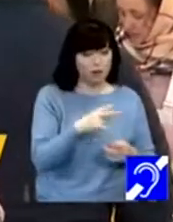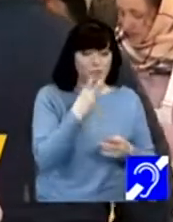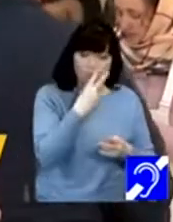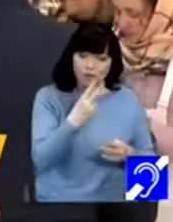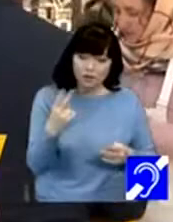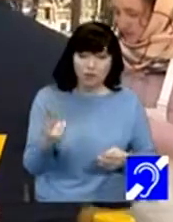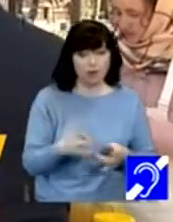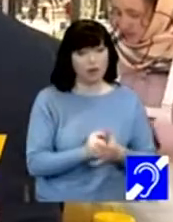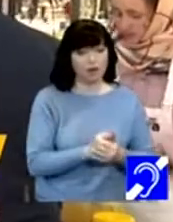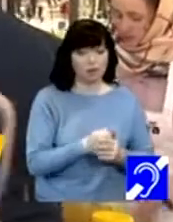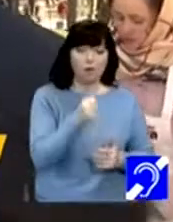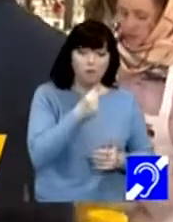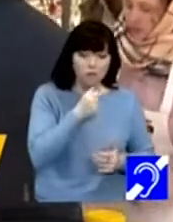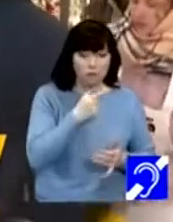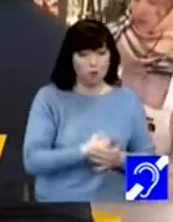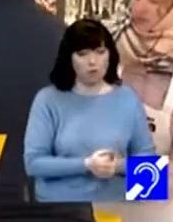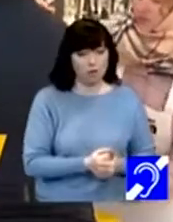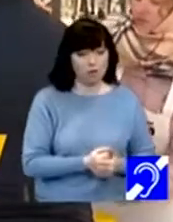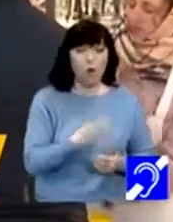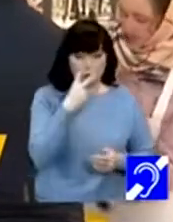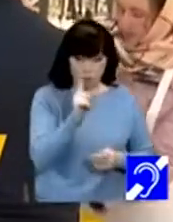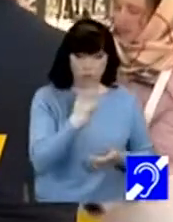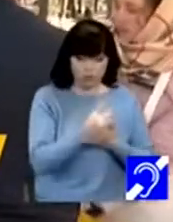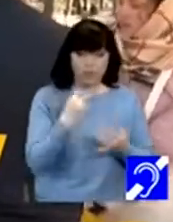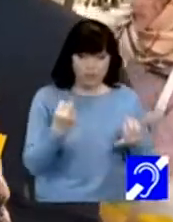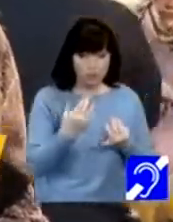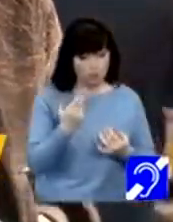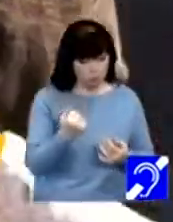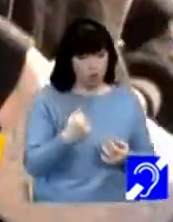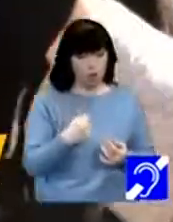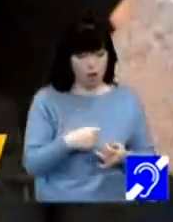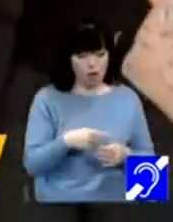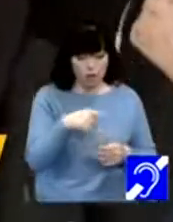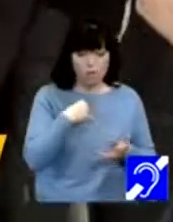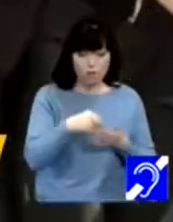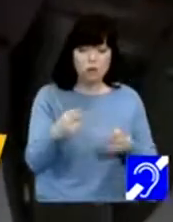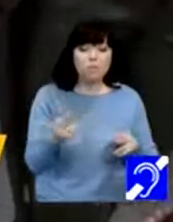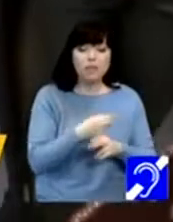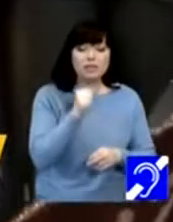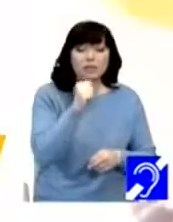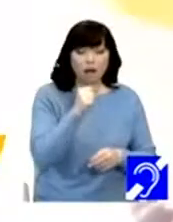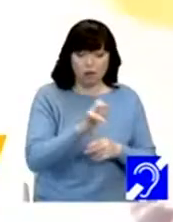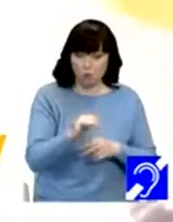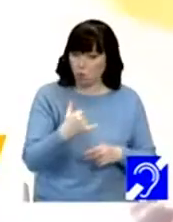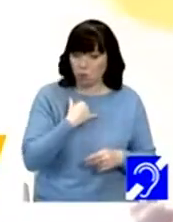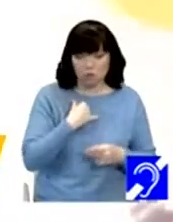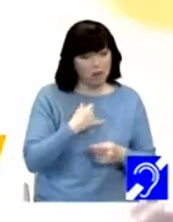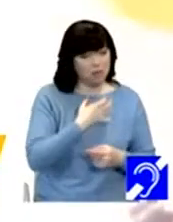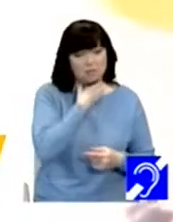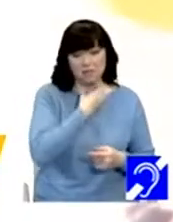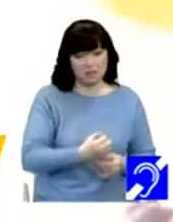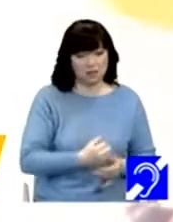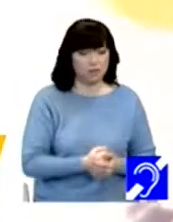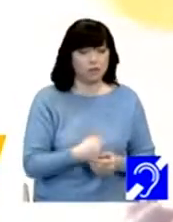locali. Ați găsit ceva interesant? Da, am găsit produse fără zahăr, ceea ce la noi nu prea găsești. Am